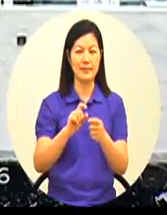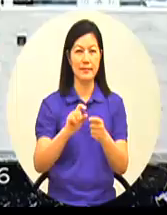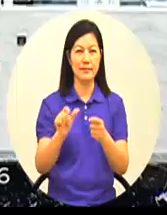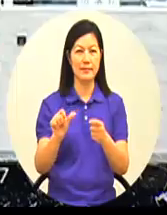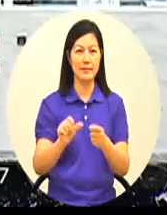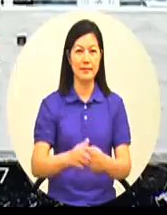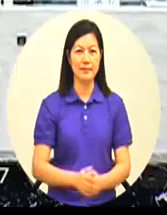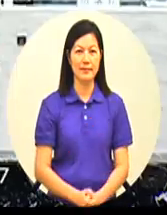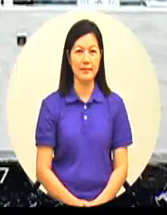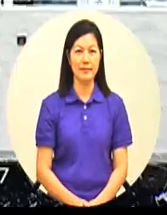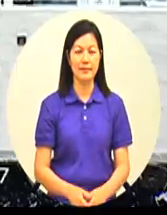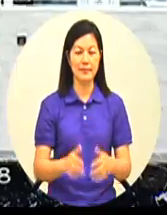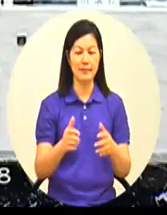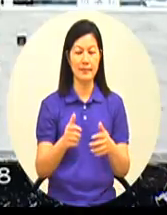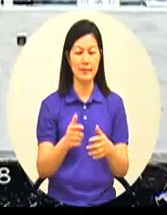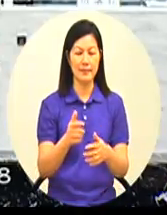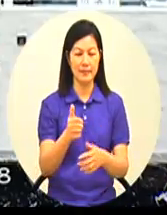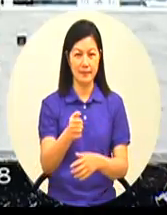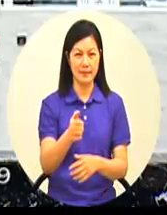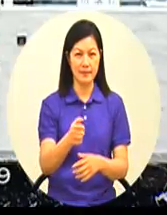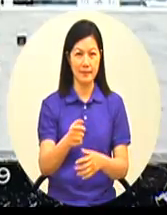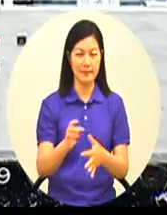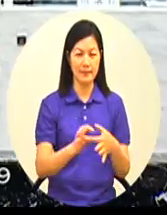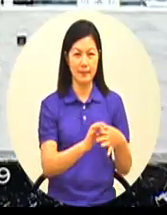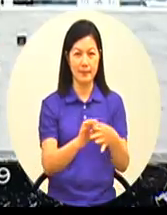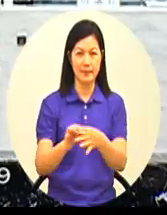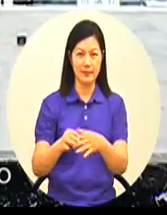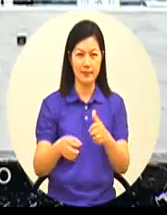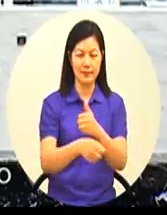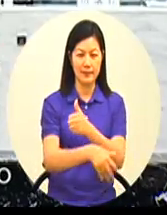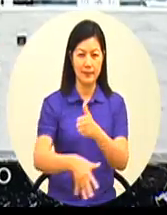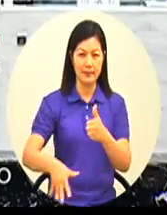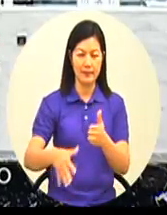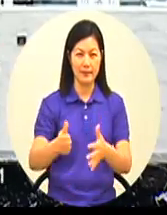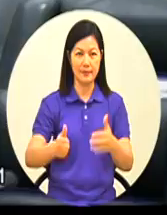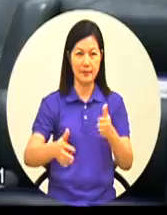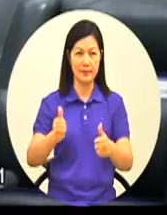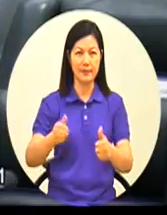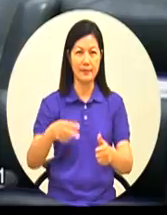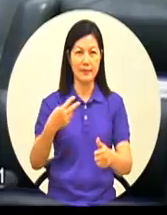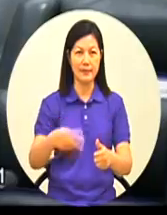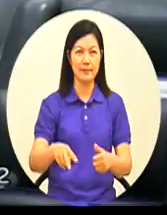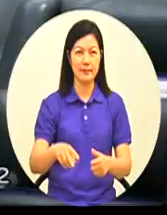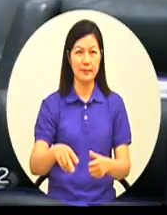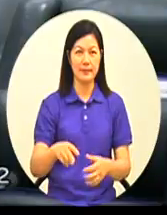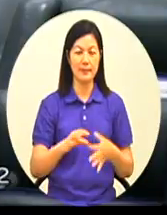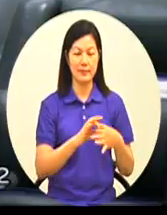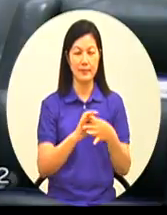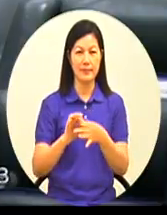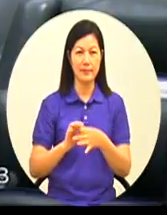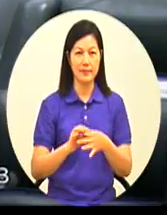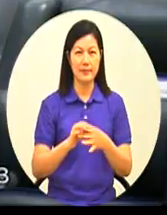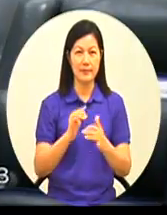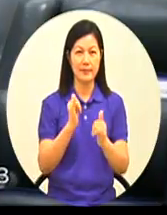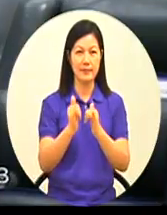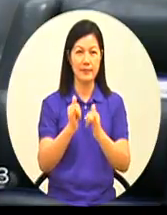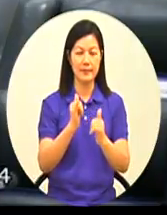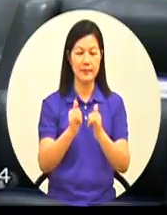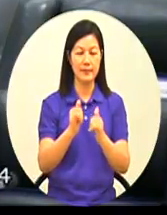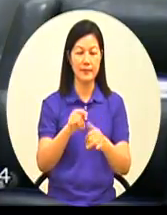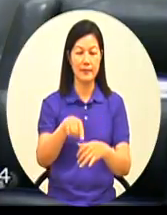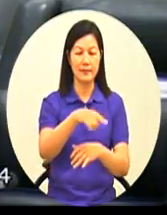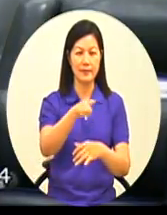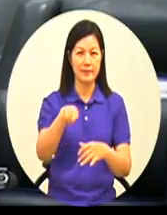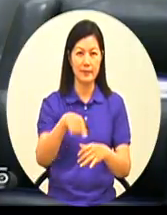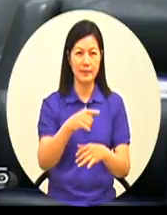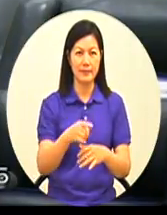哦，谢谢各位相关民政部门的相关局处，以及我们关心高雄市政的各位市民朋友。那我想哦，